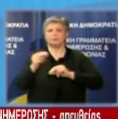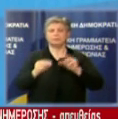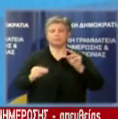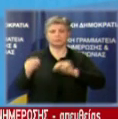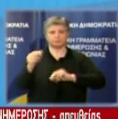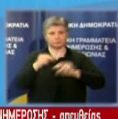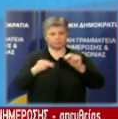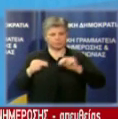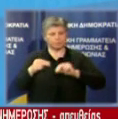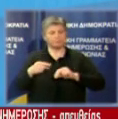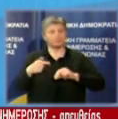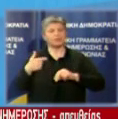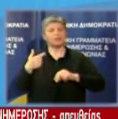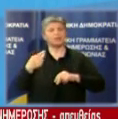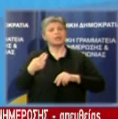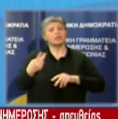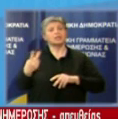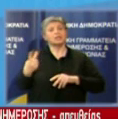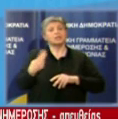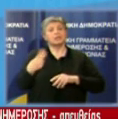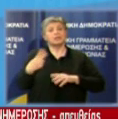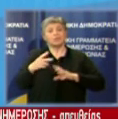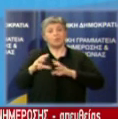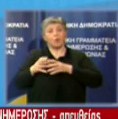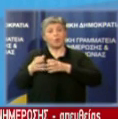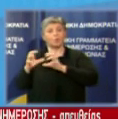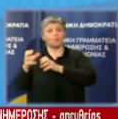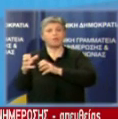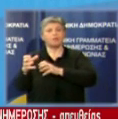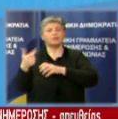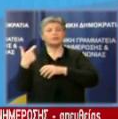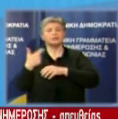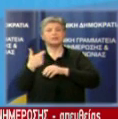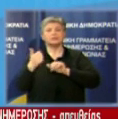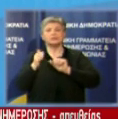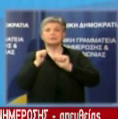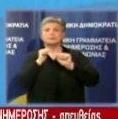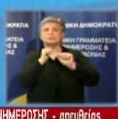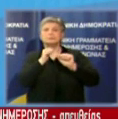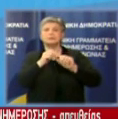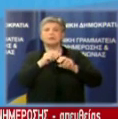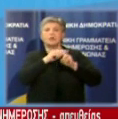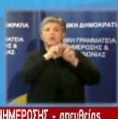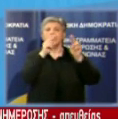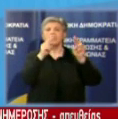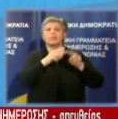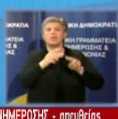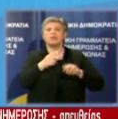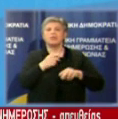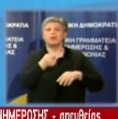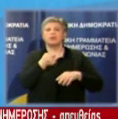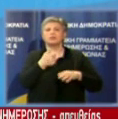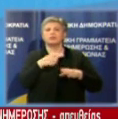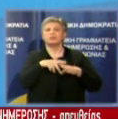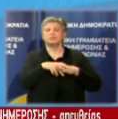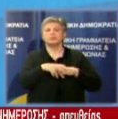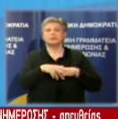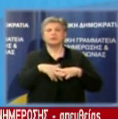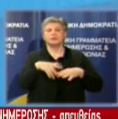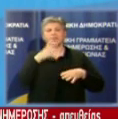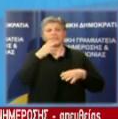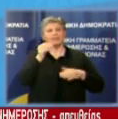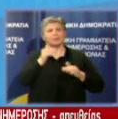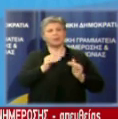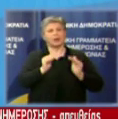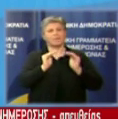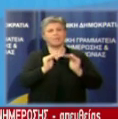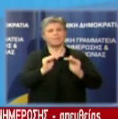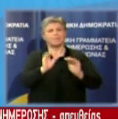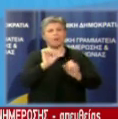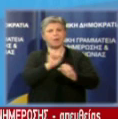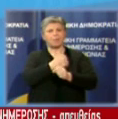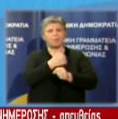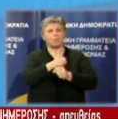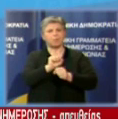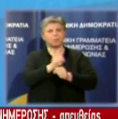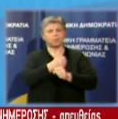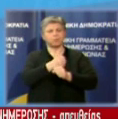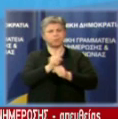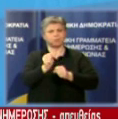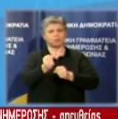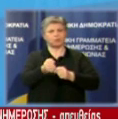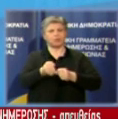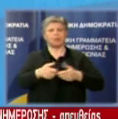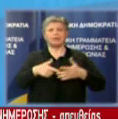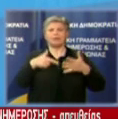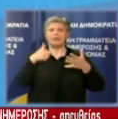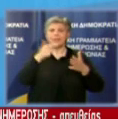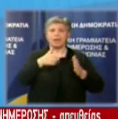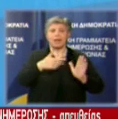ΔΝΤ προκειμένου να δικαιολογήσει επαρκώς το γιατί εμένει σε διαφορετικές αντιλήψεις που ξεπερνάνε